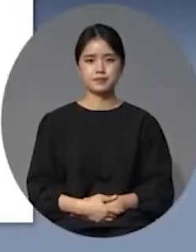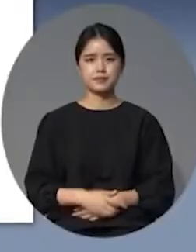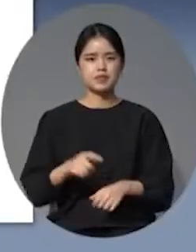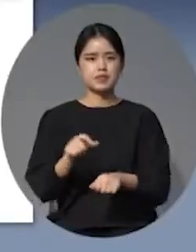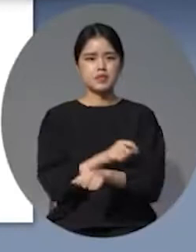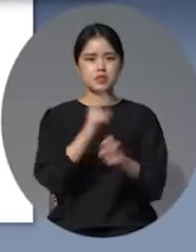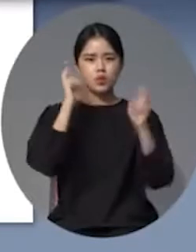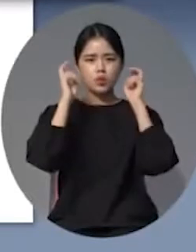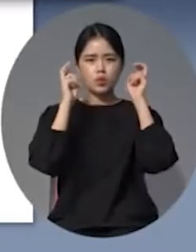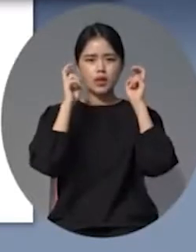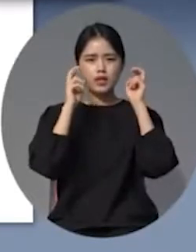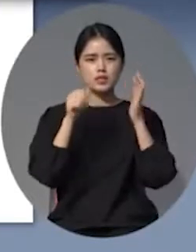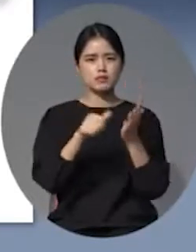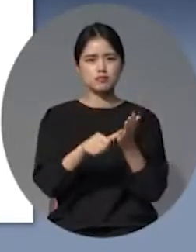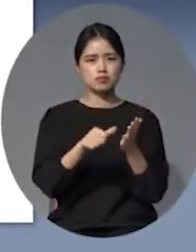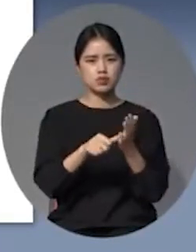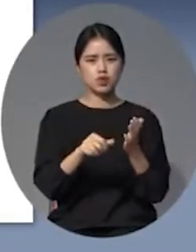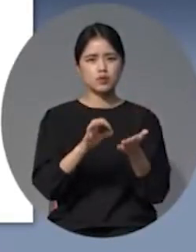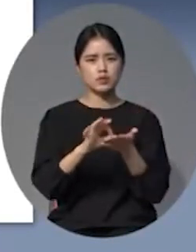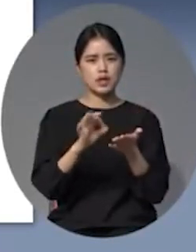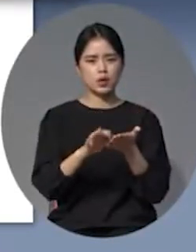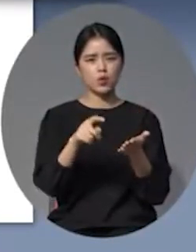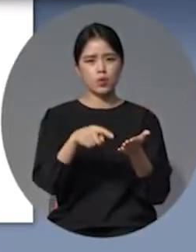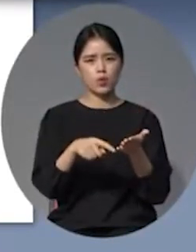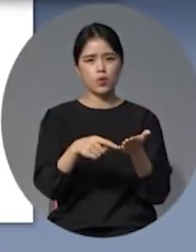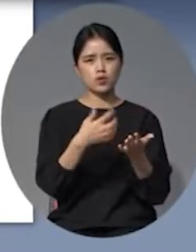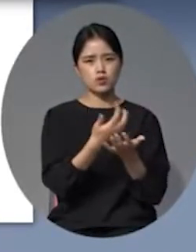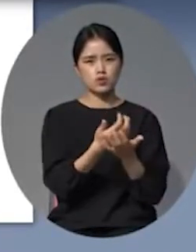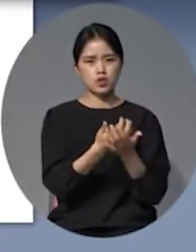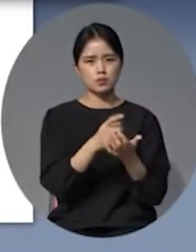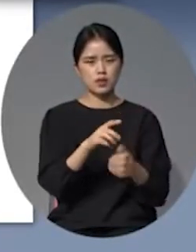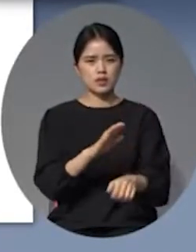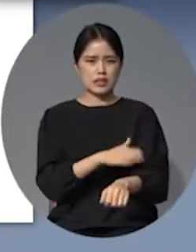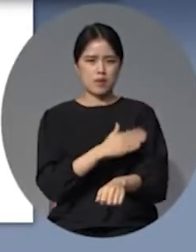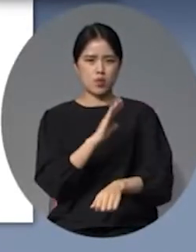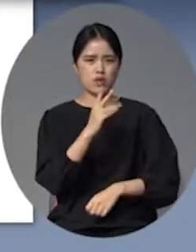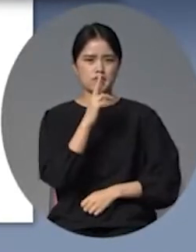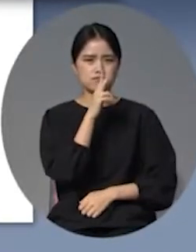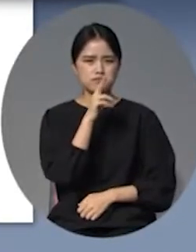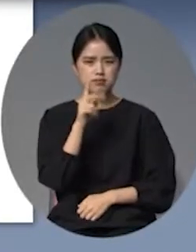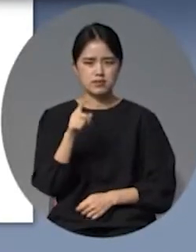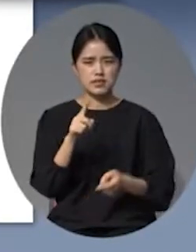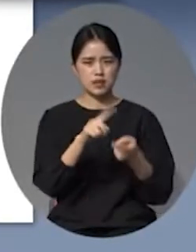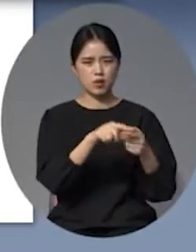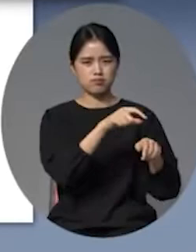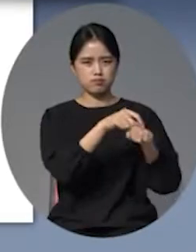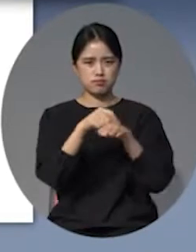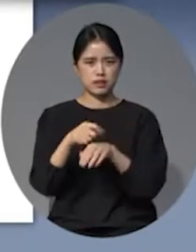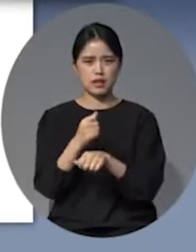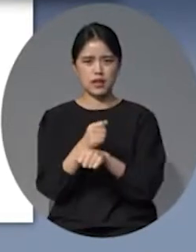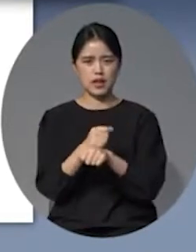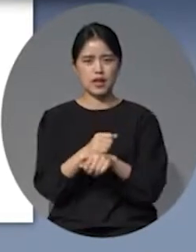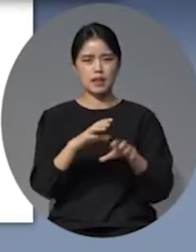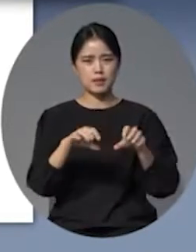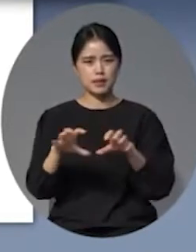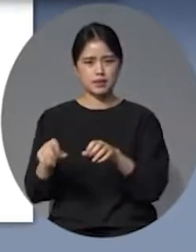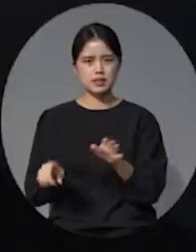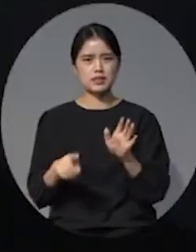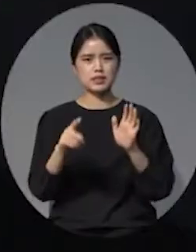특정 업체의 제품 사양서를 규격과 기능, 심지어 잘못된 띄어쓰기까지 그대로 베낀 발마사지기 입찰